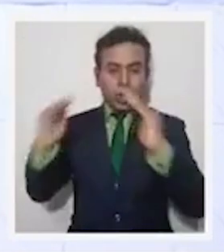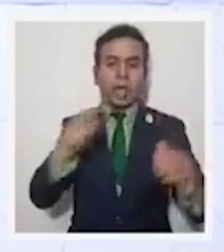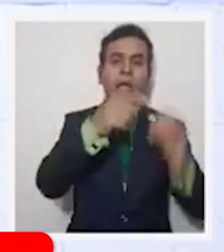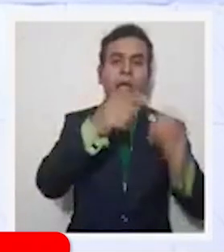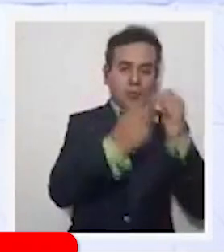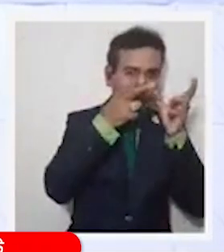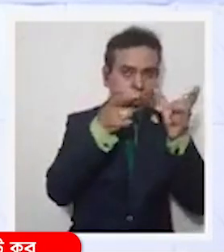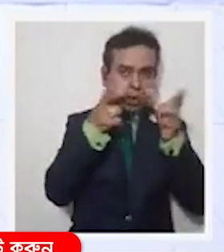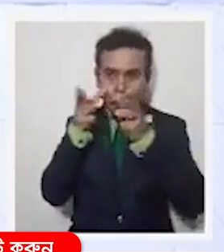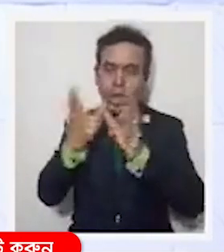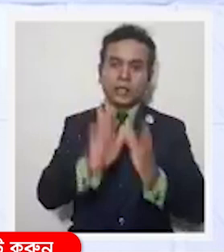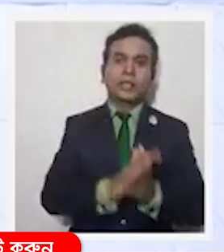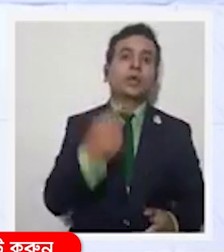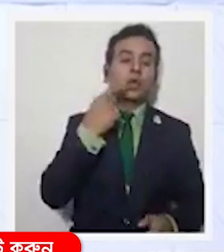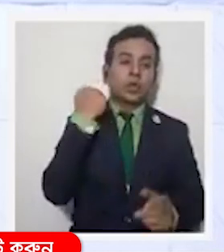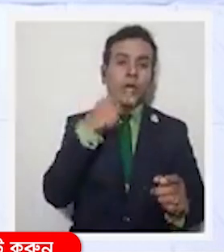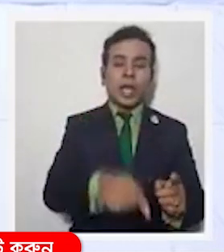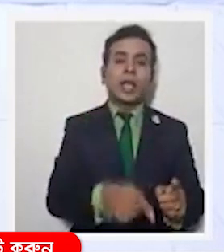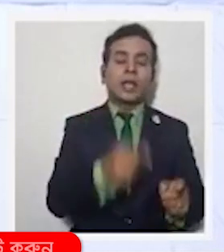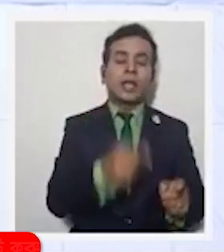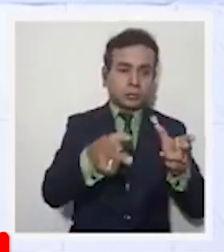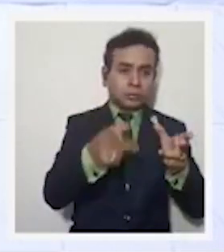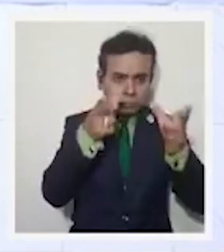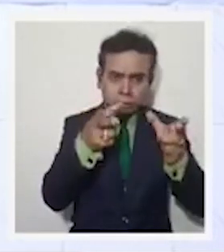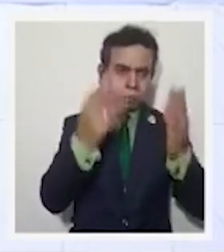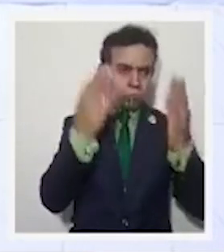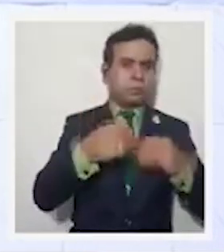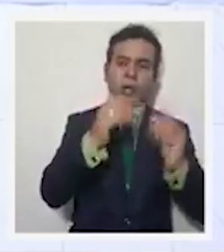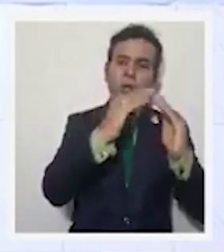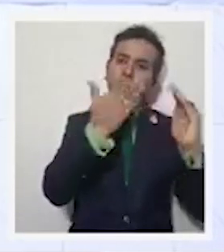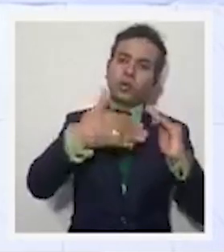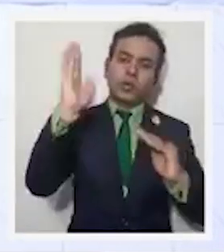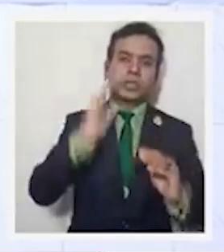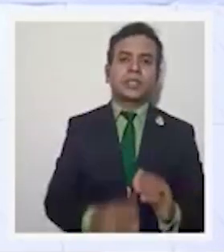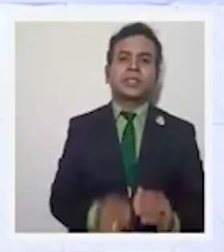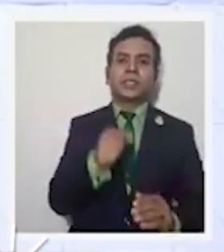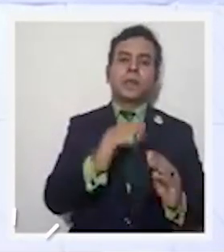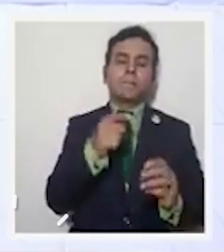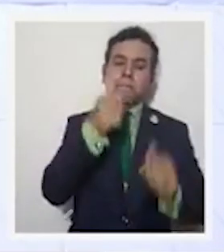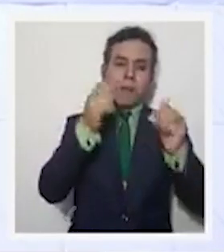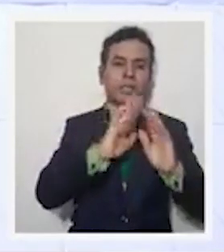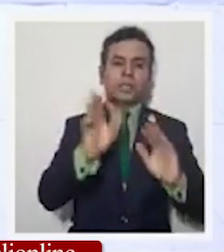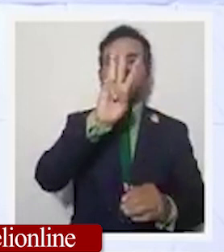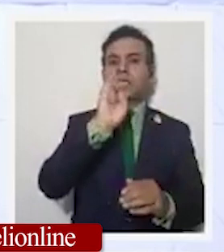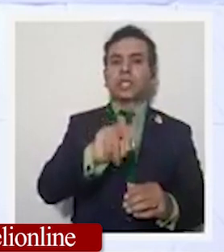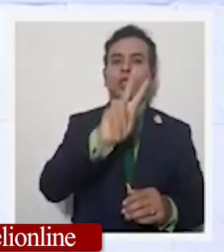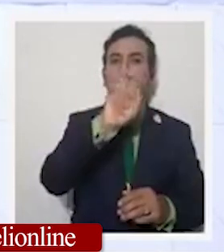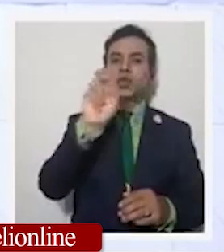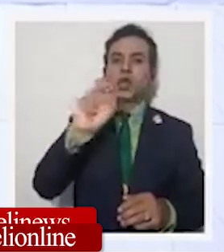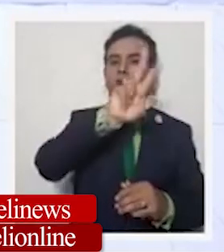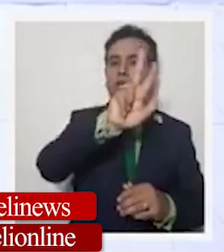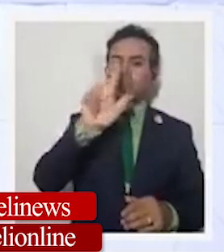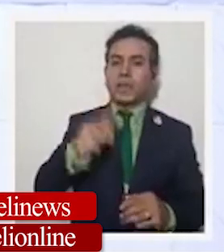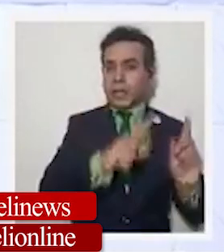1,97,811 জন হোম এবং প্রাতিষ্ঠানিক কোয়ারেন্টাইন মিলে আছে। কোয়ারেন্টাইন থেকে ছাড় পেয়েছেন, গত 24 ঘন্টা